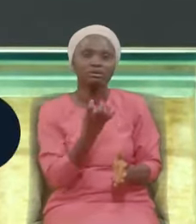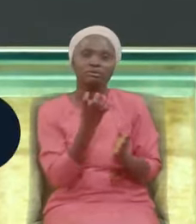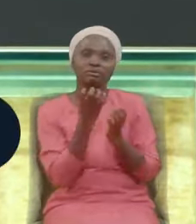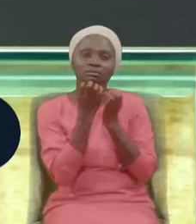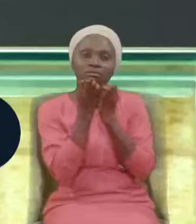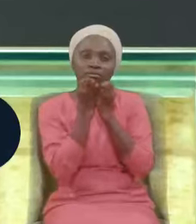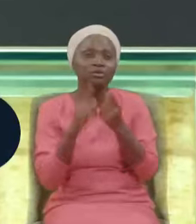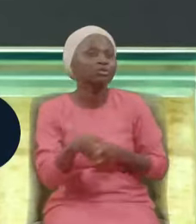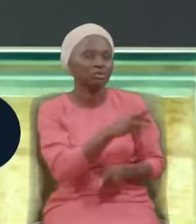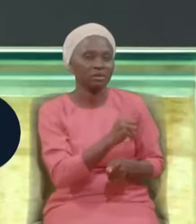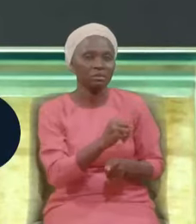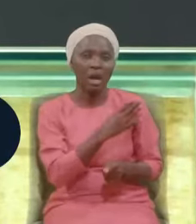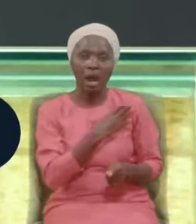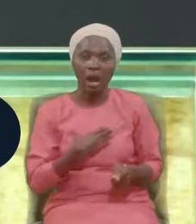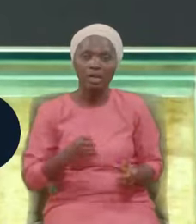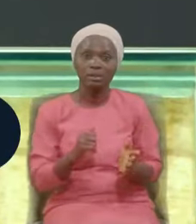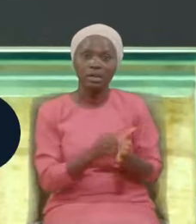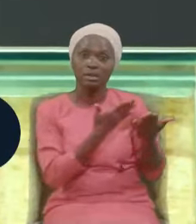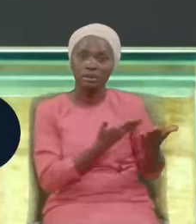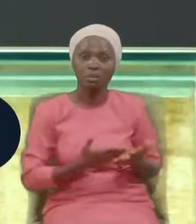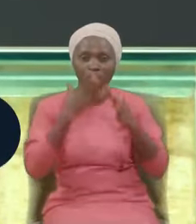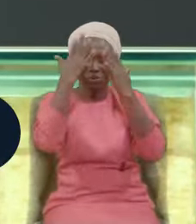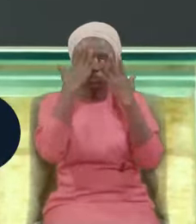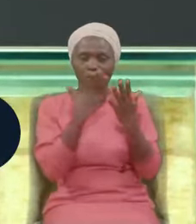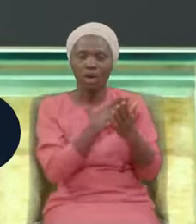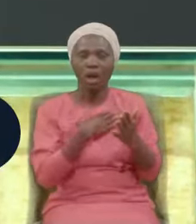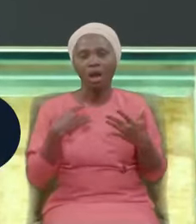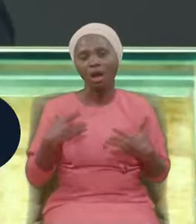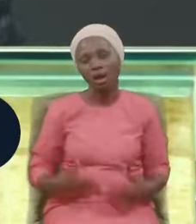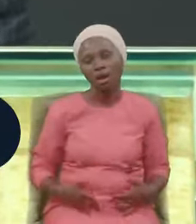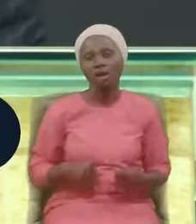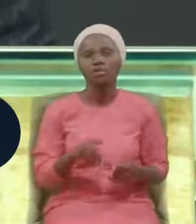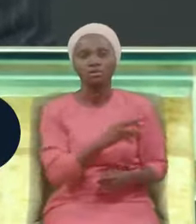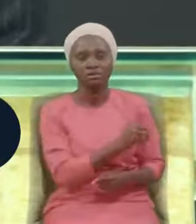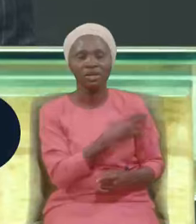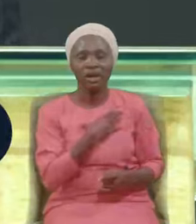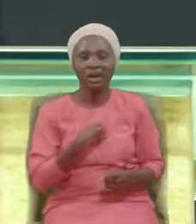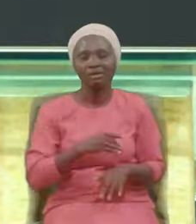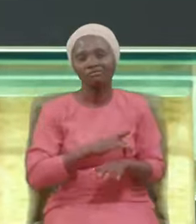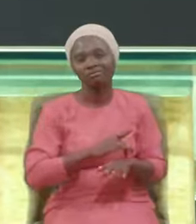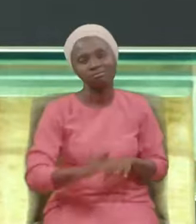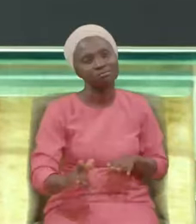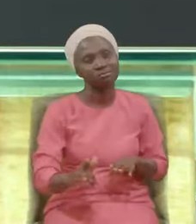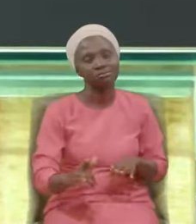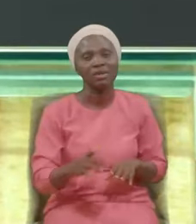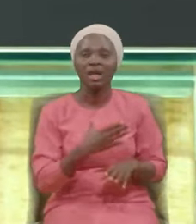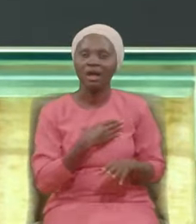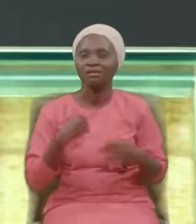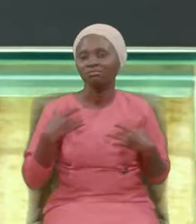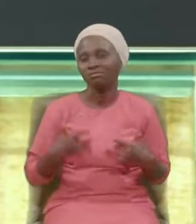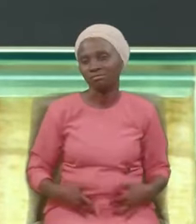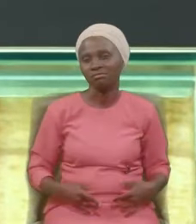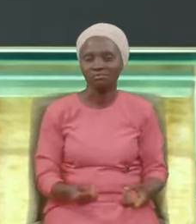perdu tout ce qui leur était précieux. Cela a amené l'angoisse, la tristesse,